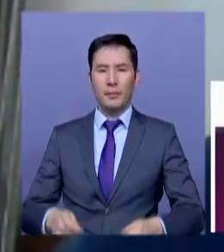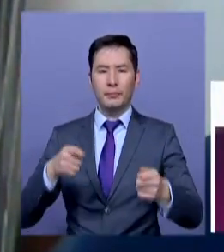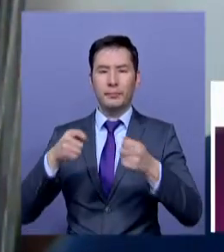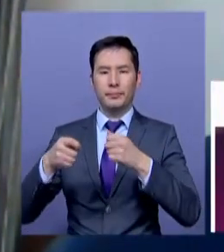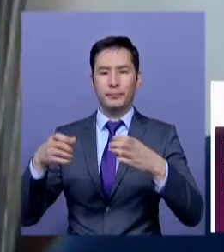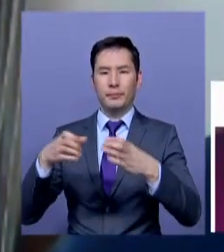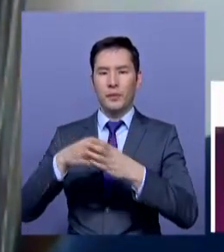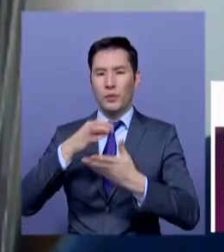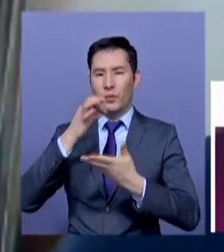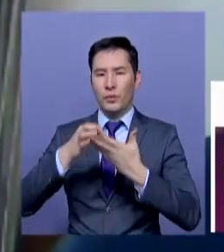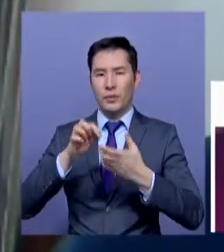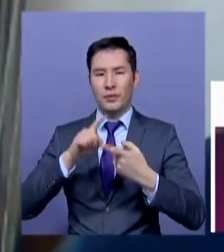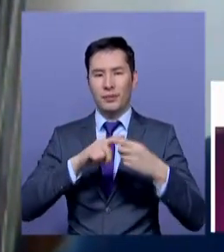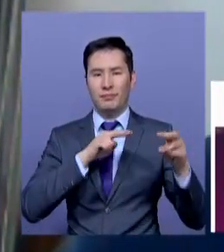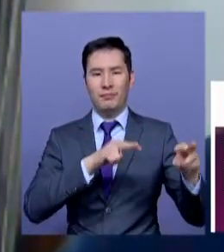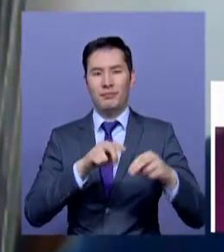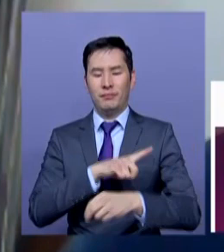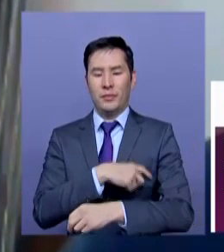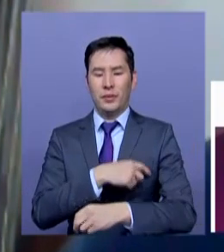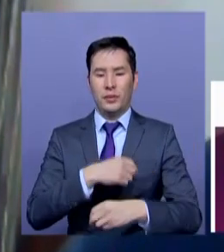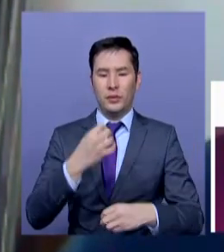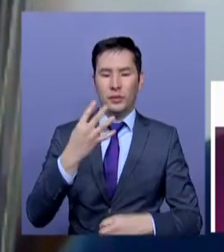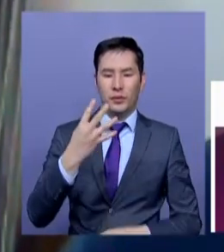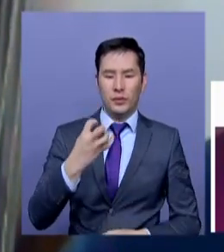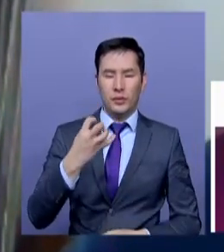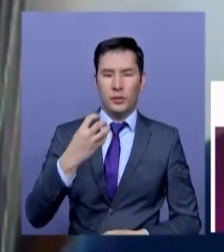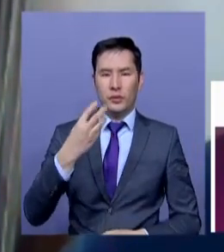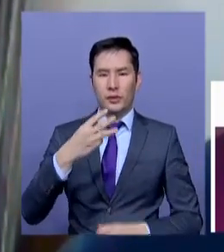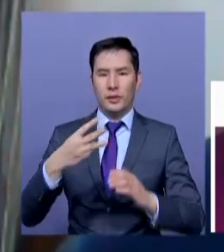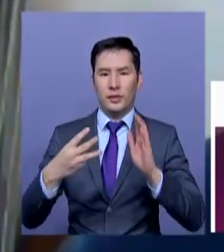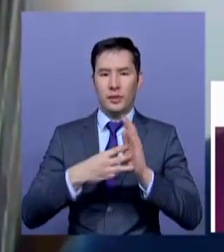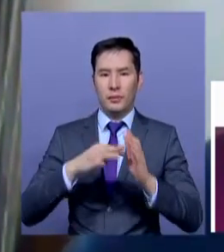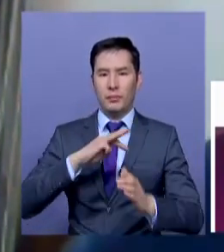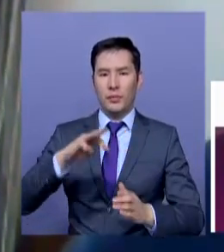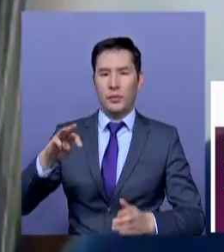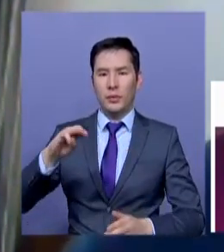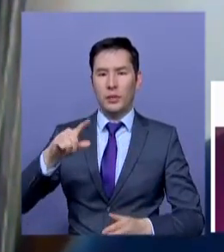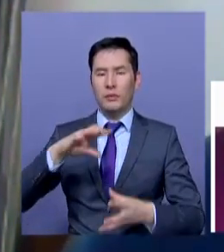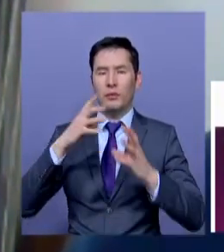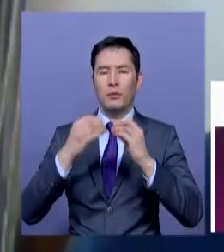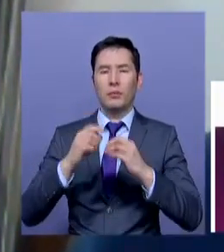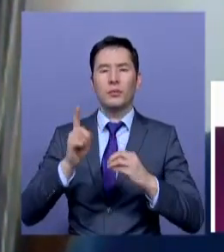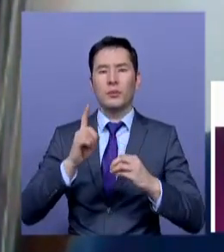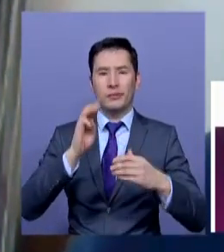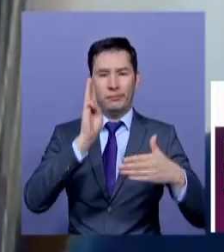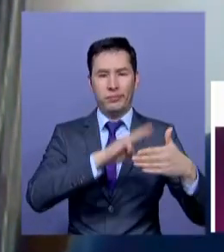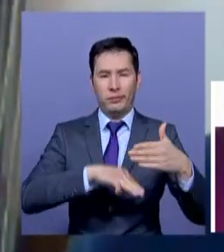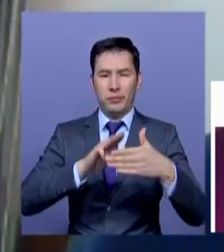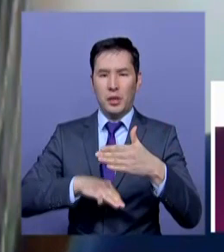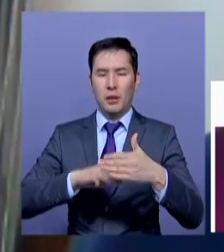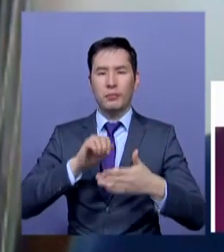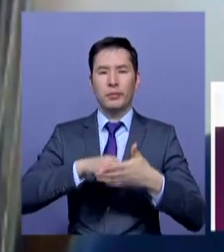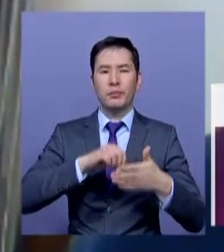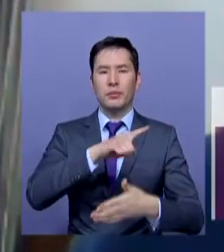Департамент жалпы ғана 28 миллион 418 мың теңге болатын 156 айыппұл салды. Олар ортақ ережені бұзып, дәрілерге бағаны